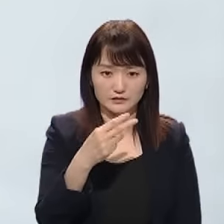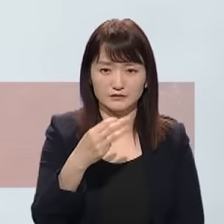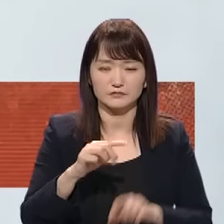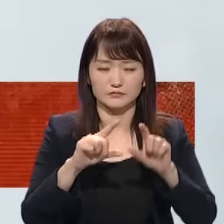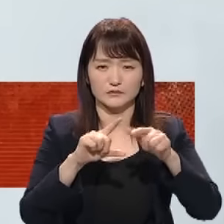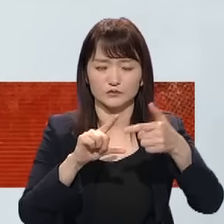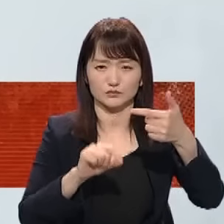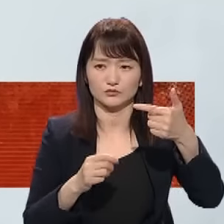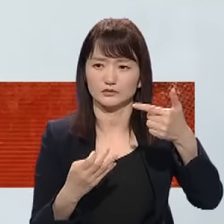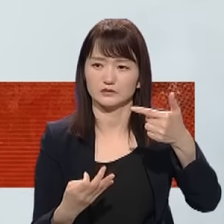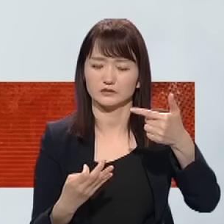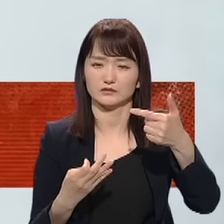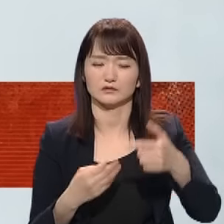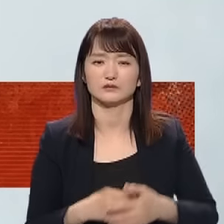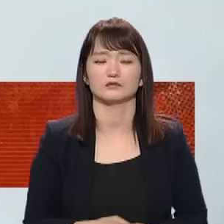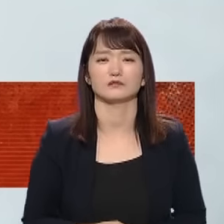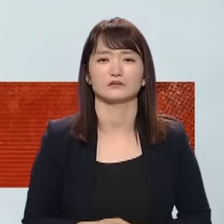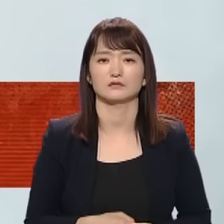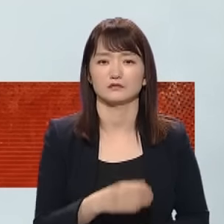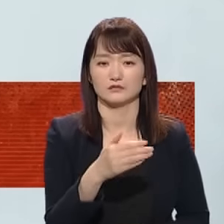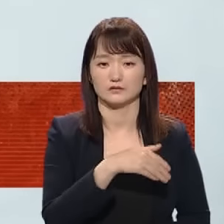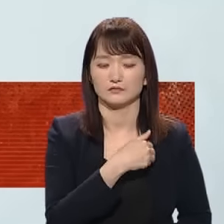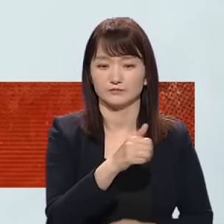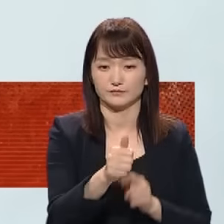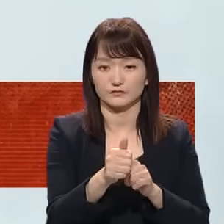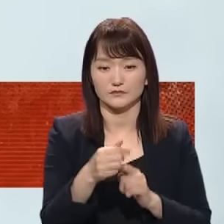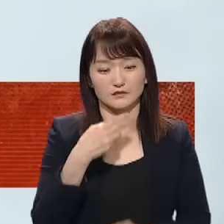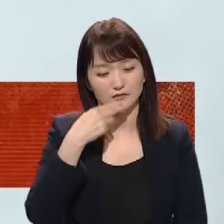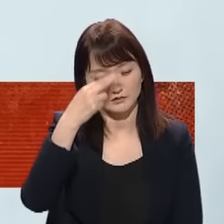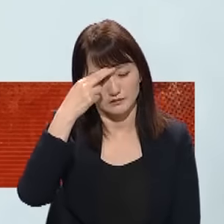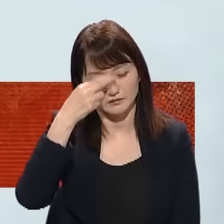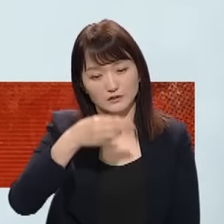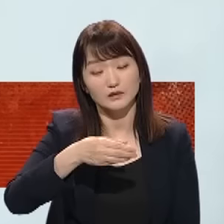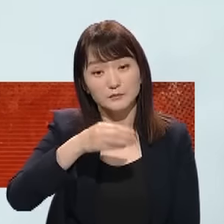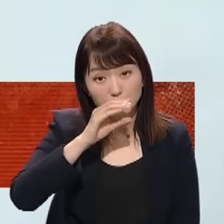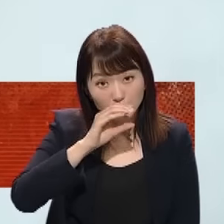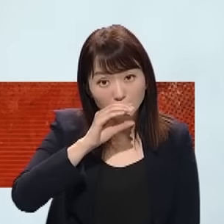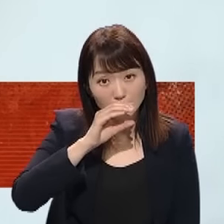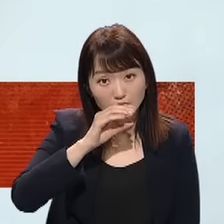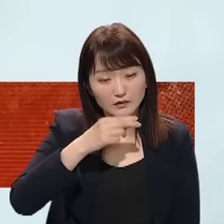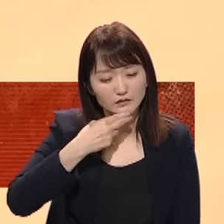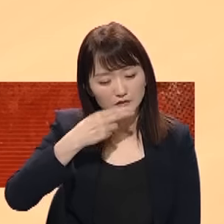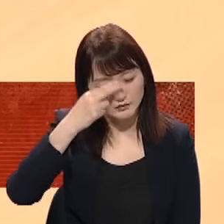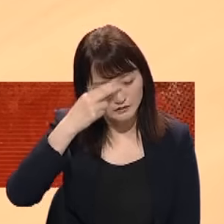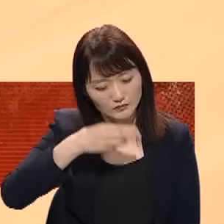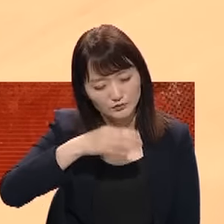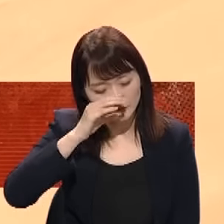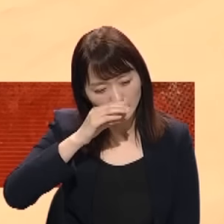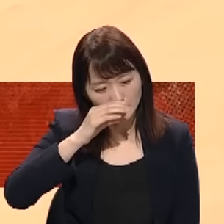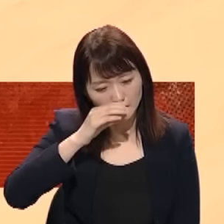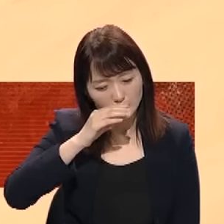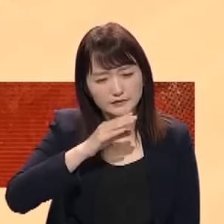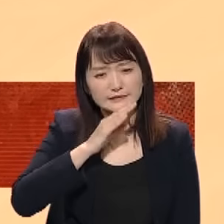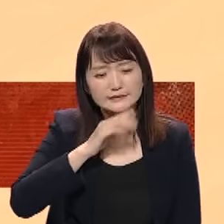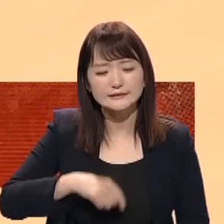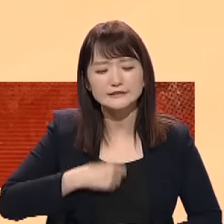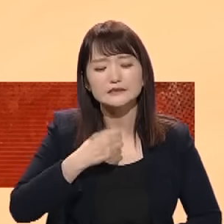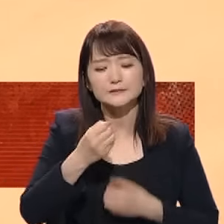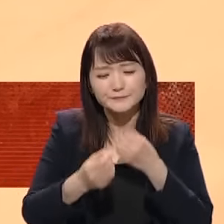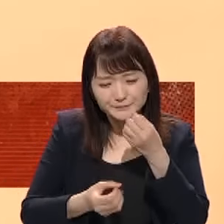2월 14일에 이 내연남이 이제 술을 갖다가 이렇게 한 잔 먹으니까 치중 진담이 나온 거죠. 자기